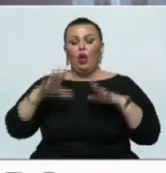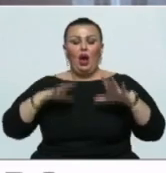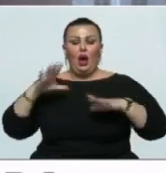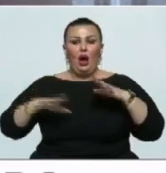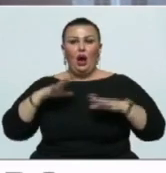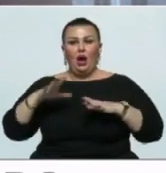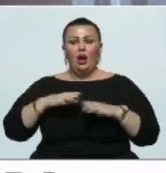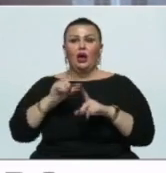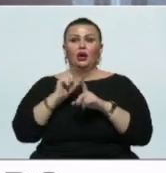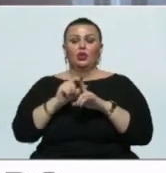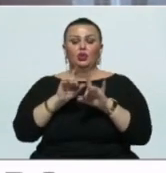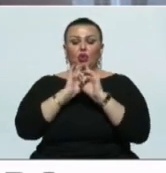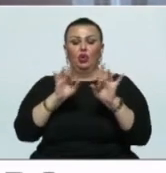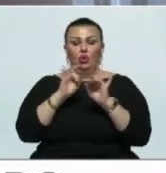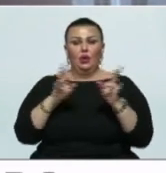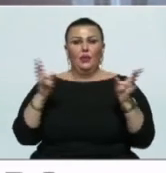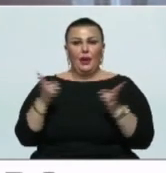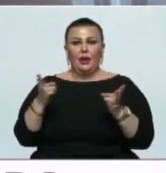ayrıca söylemek gerekir.